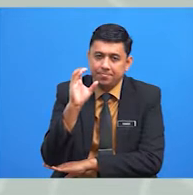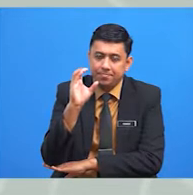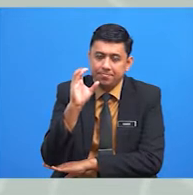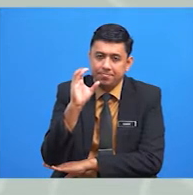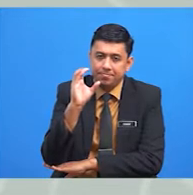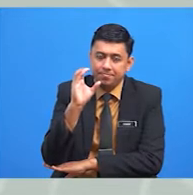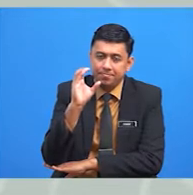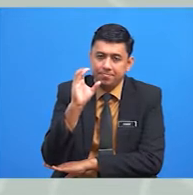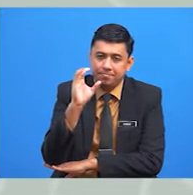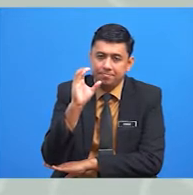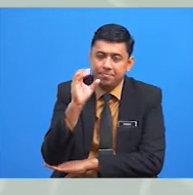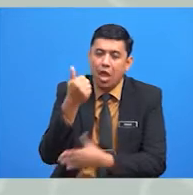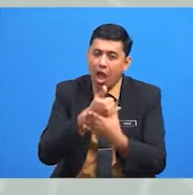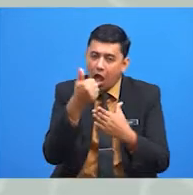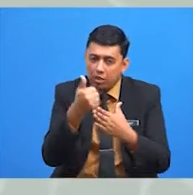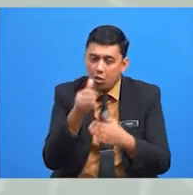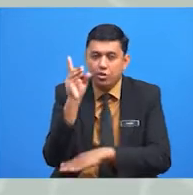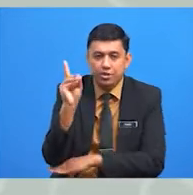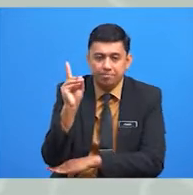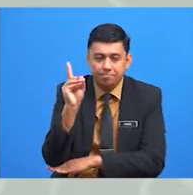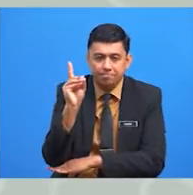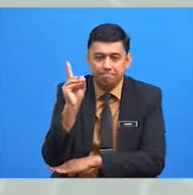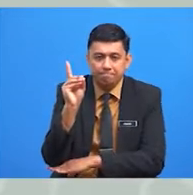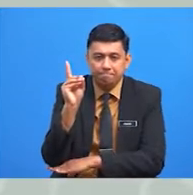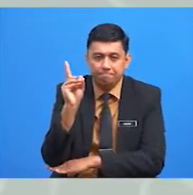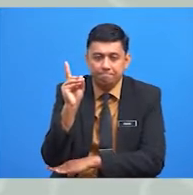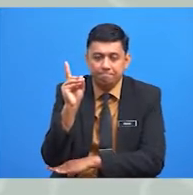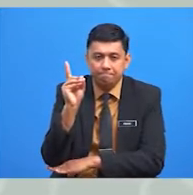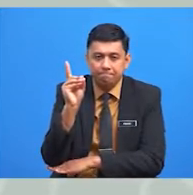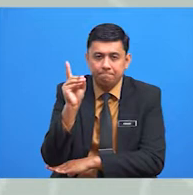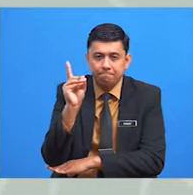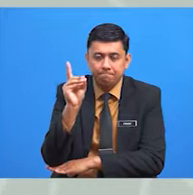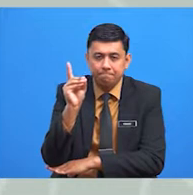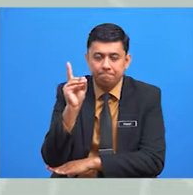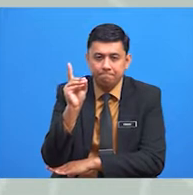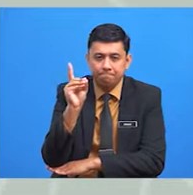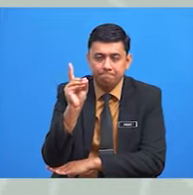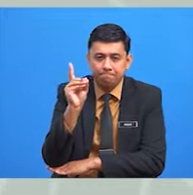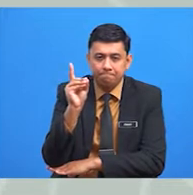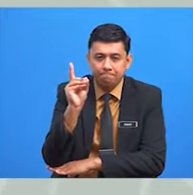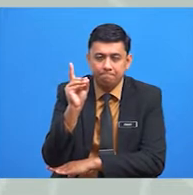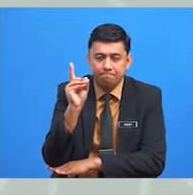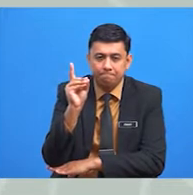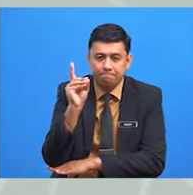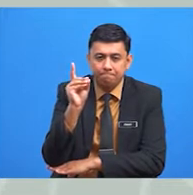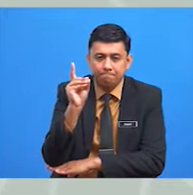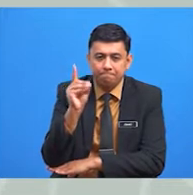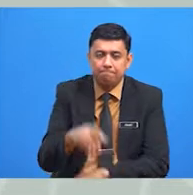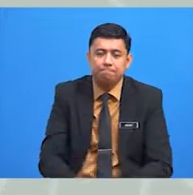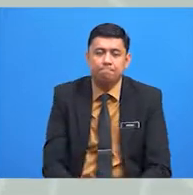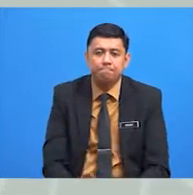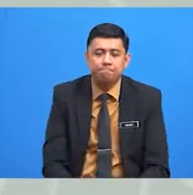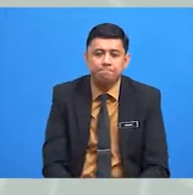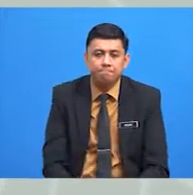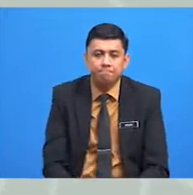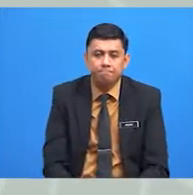Datuk Muhammad Syed Sulaiman, D. Datuk Sri Ammar Diraja Abdul Rahman Andak.